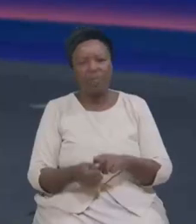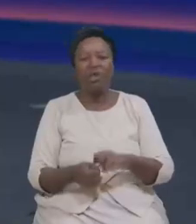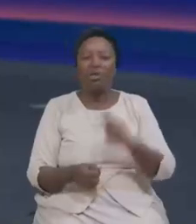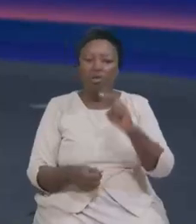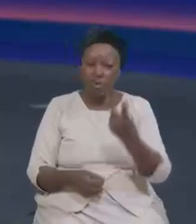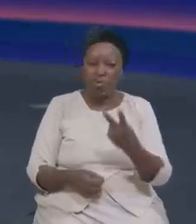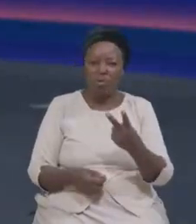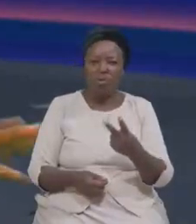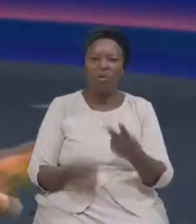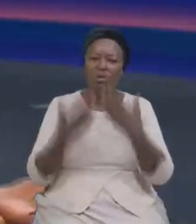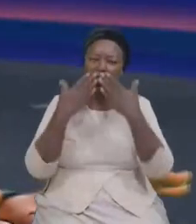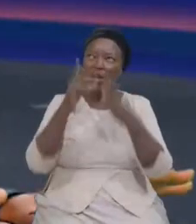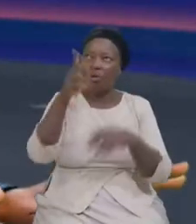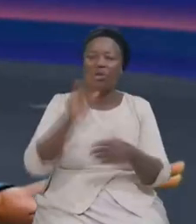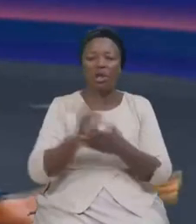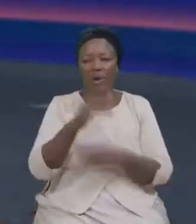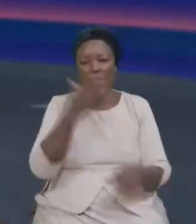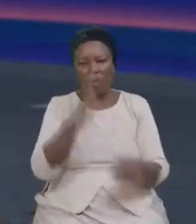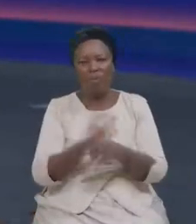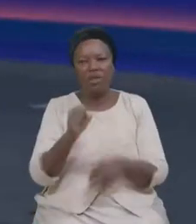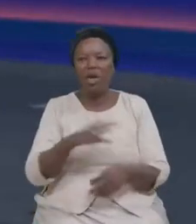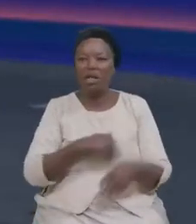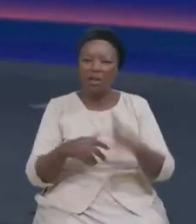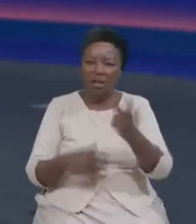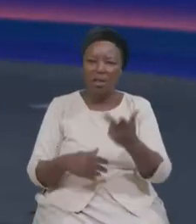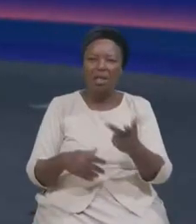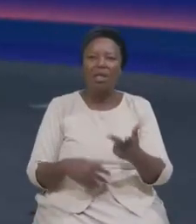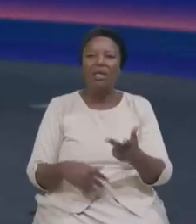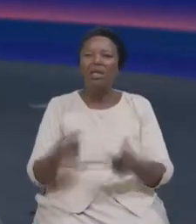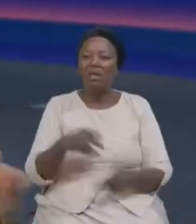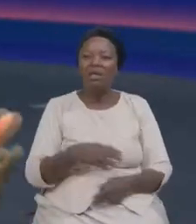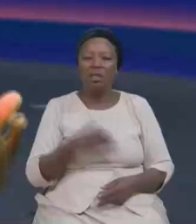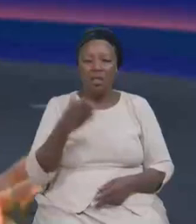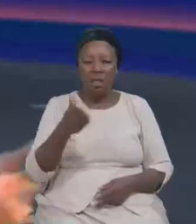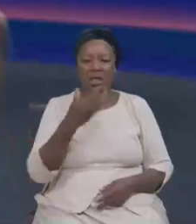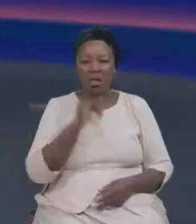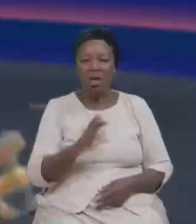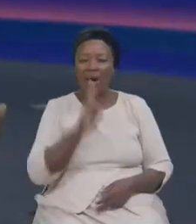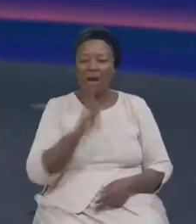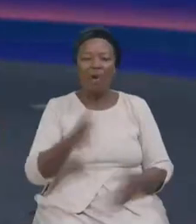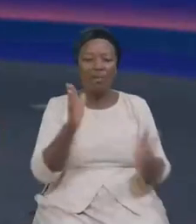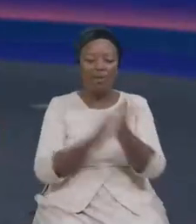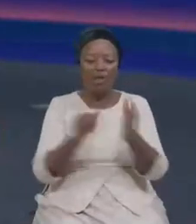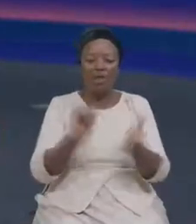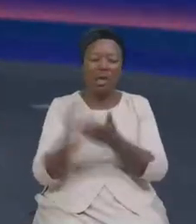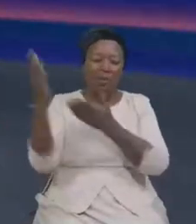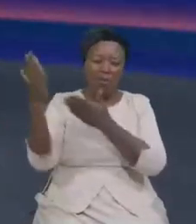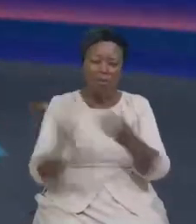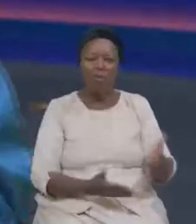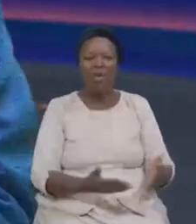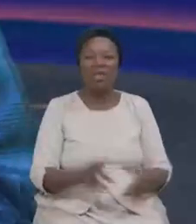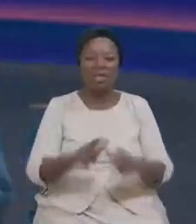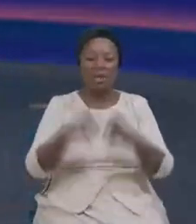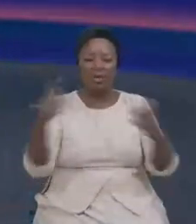Et troisièmement, les gloires à Dieu. Il y a les louanges qui apportent les solutions merveilleuses. Premier point